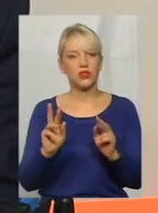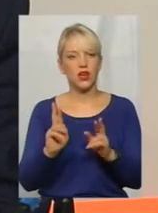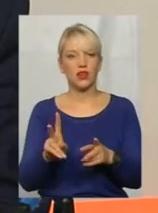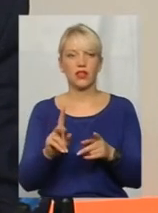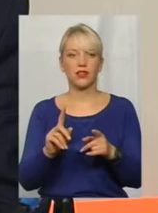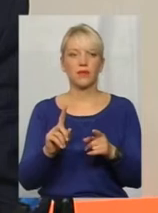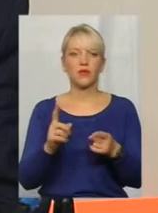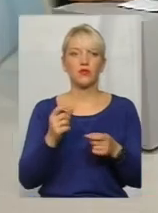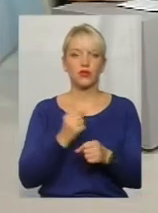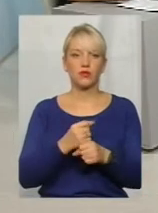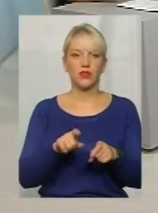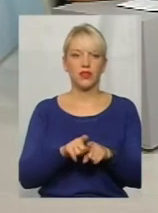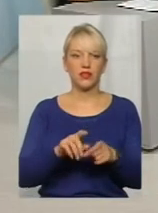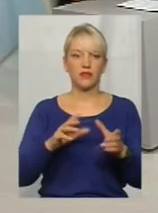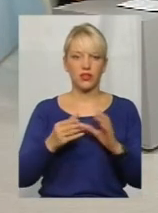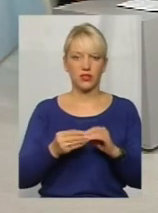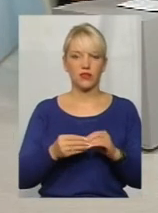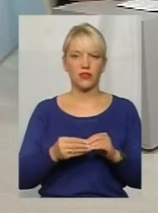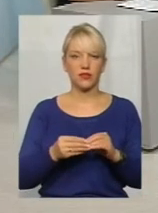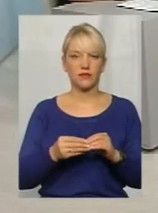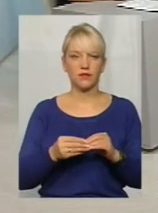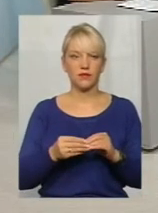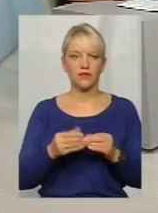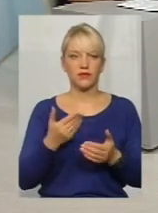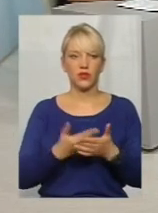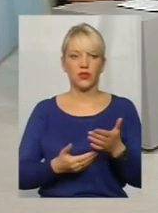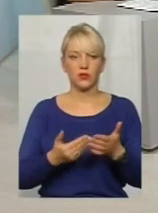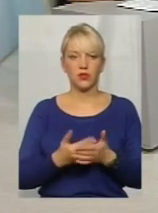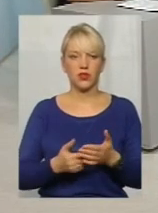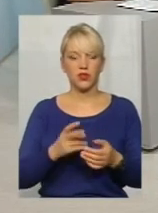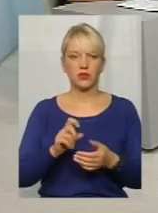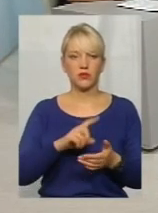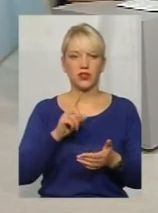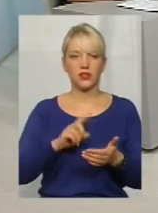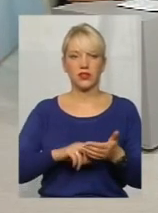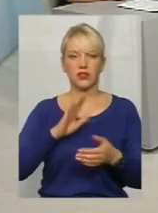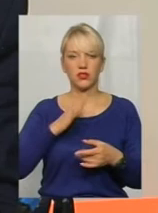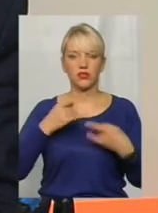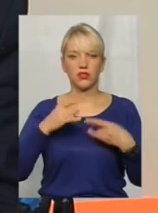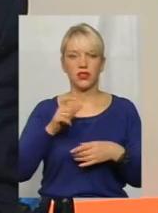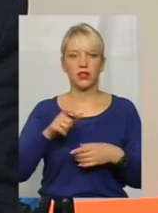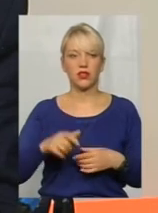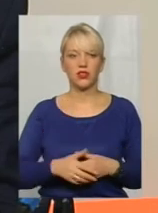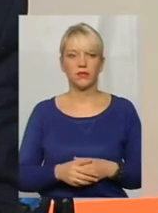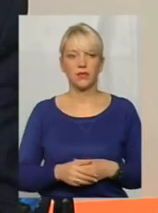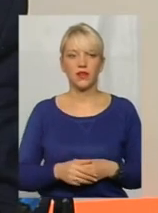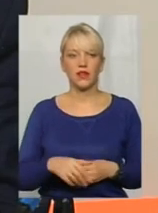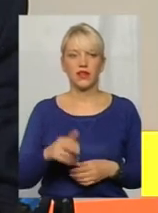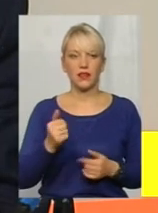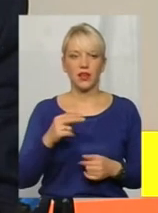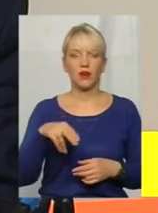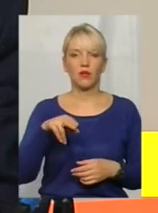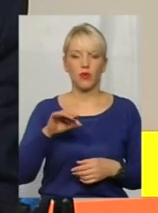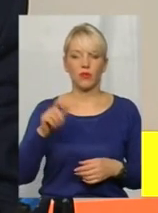зробили такий висновок там? От до прикладу, до питання нашого телеглядача. Так, по приїзду бригади